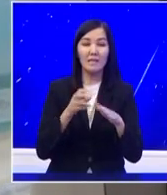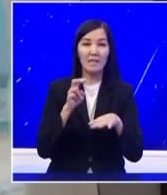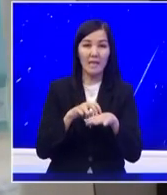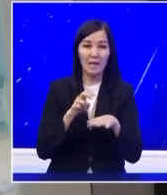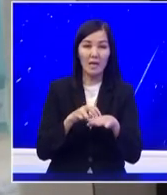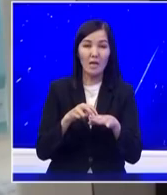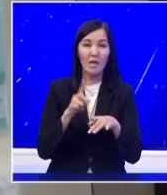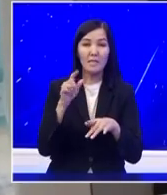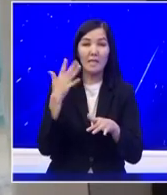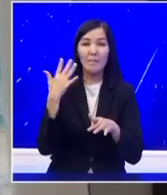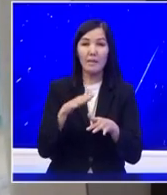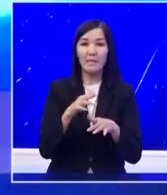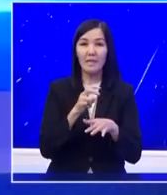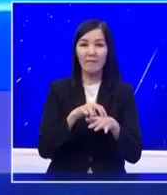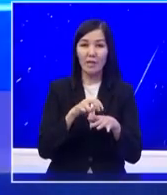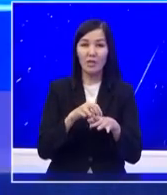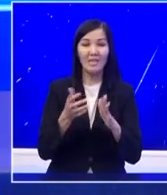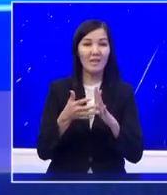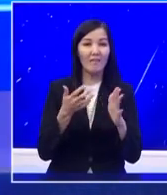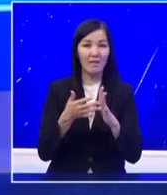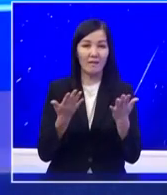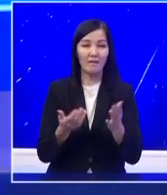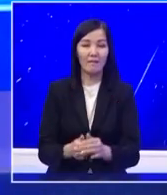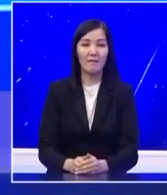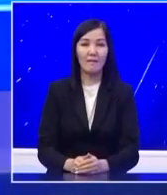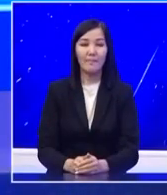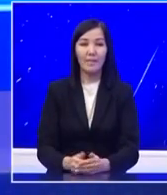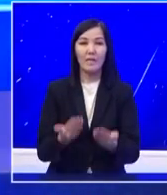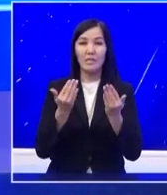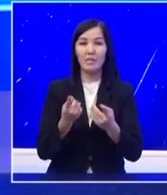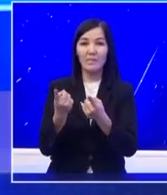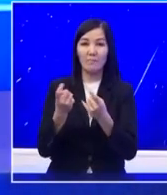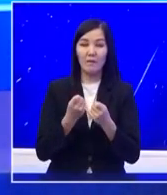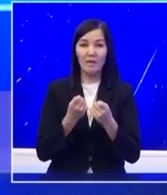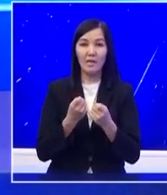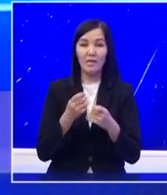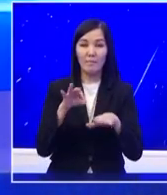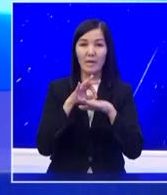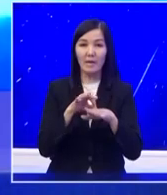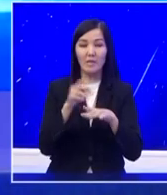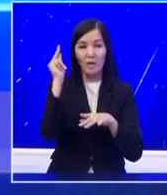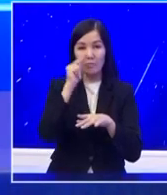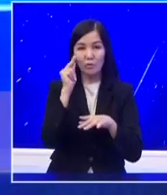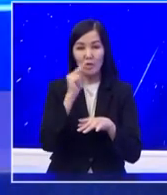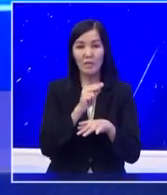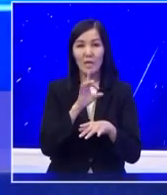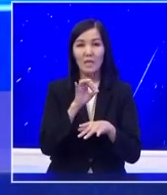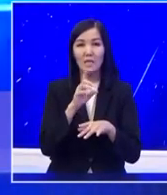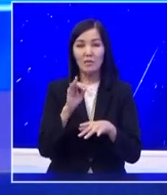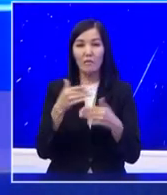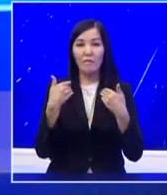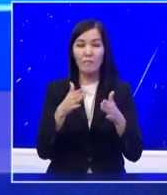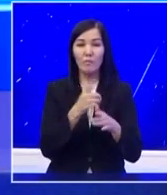составляет более 150 врачей. На сегодняшний день привлекаются врачи, проходящие обучение в резидентуре,